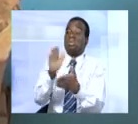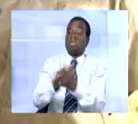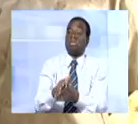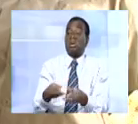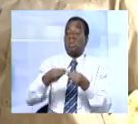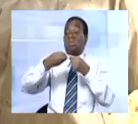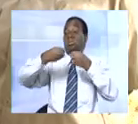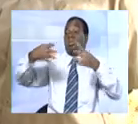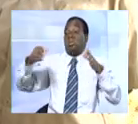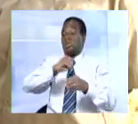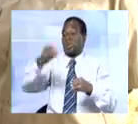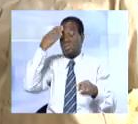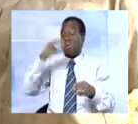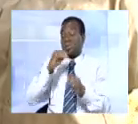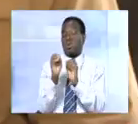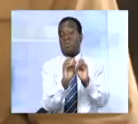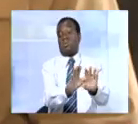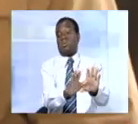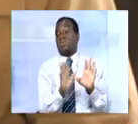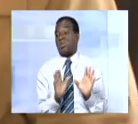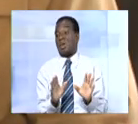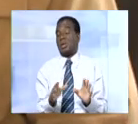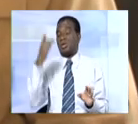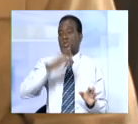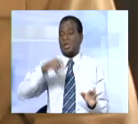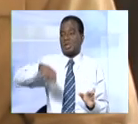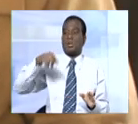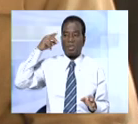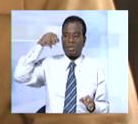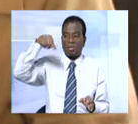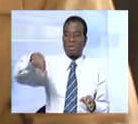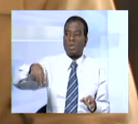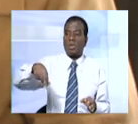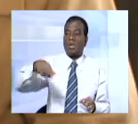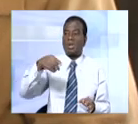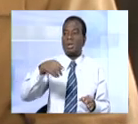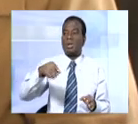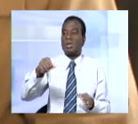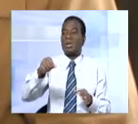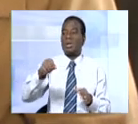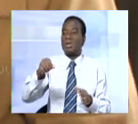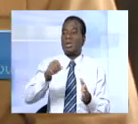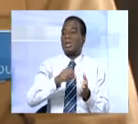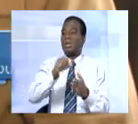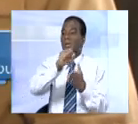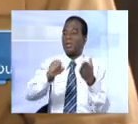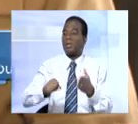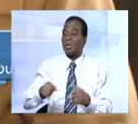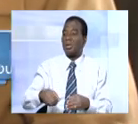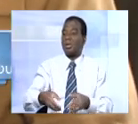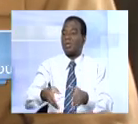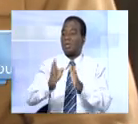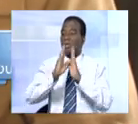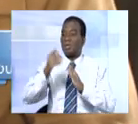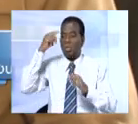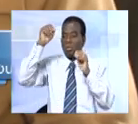sait nulle part où il faut les disposer. Je souhaiterais que les structures qui sont commises pour pouvoir